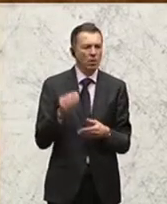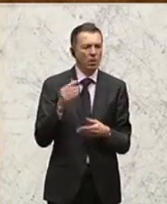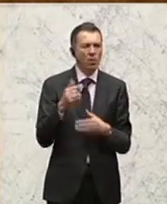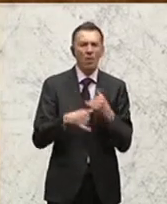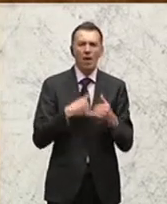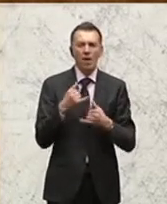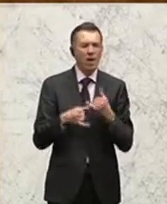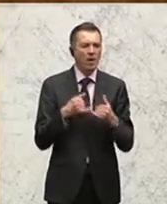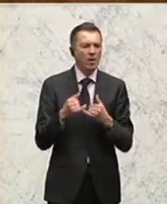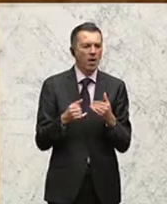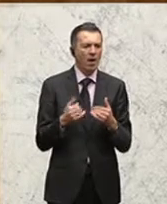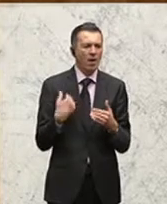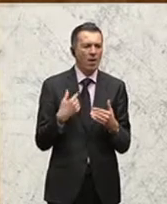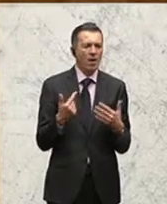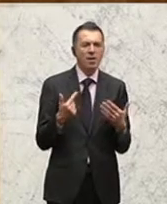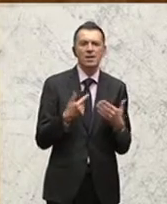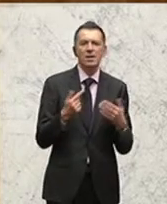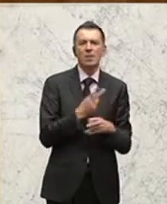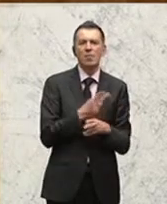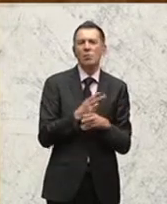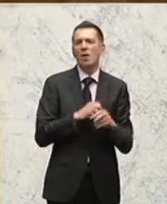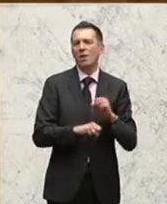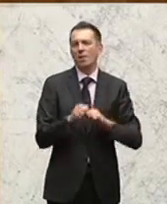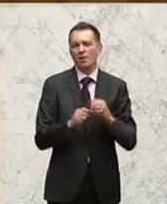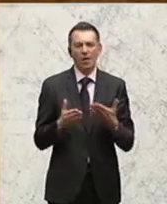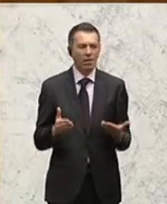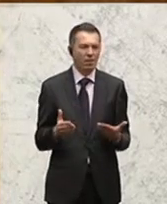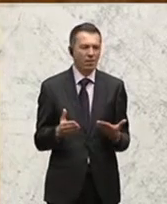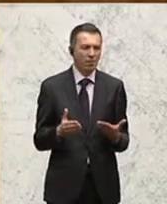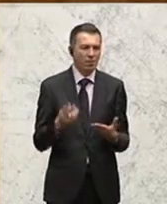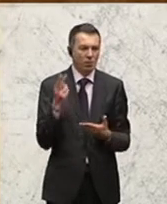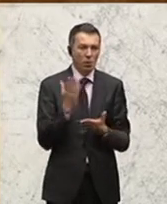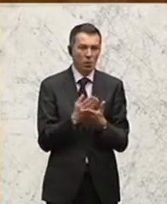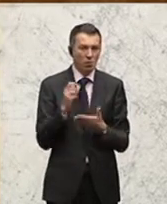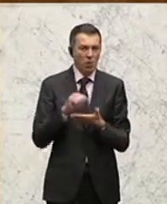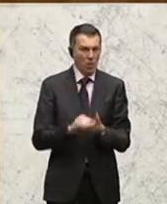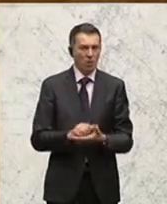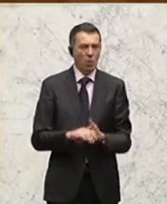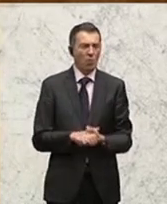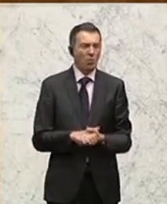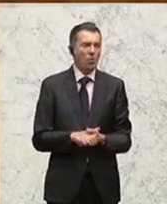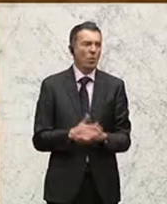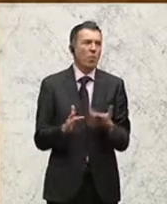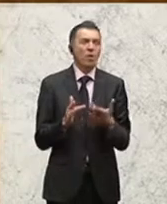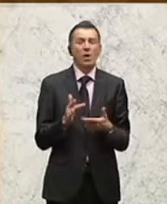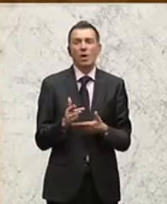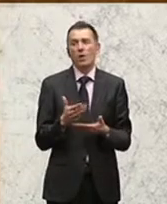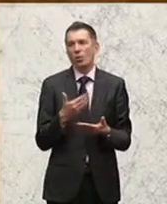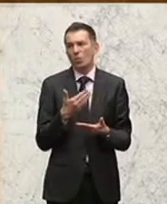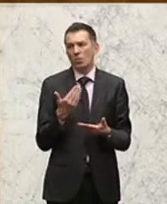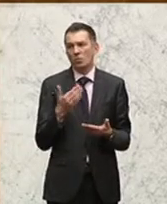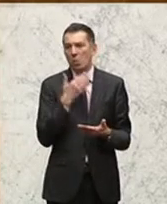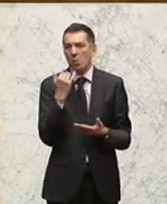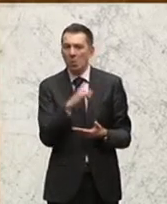2 Jahre herumgegrundelt bei 7 Staatsanwälten. Ich meine, da entsteht natürlich schon der Eindruck, dass man vielleicht nicht in dem